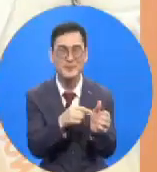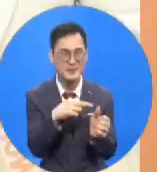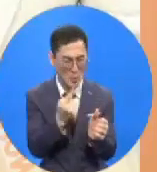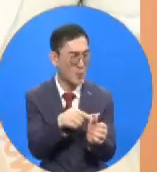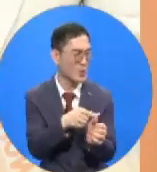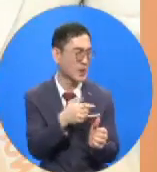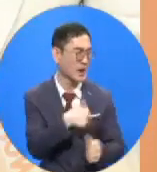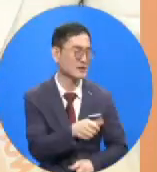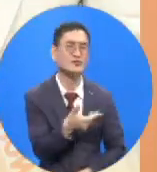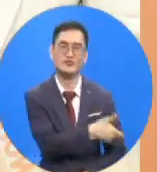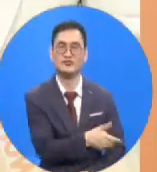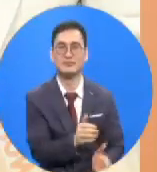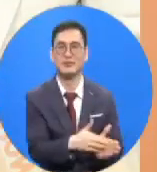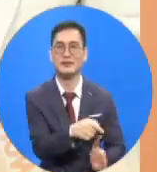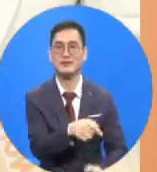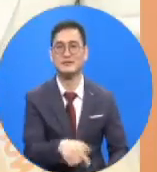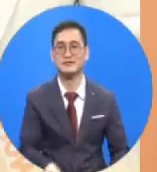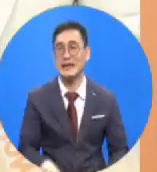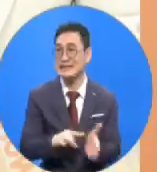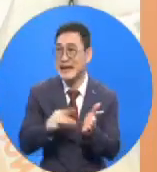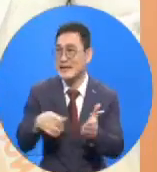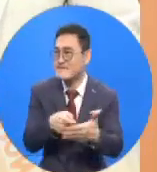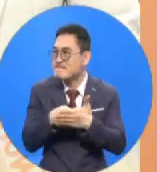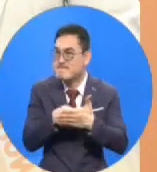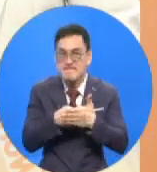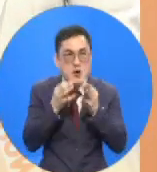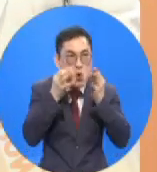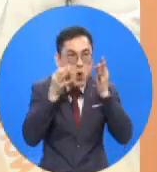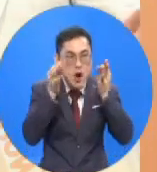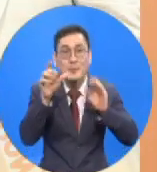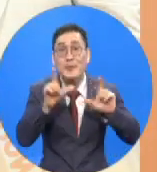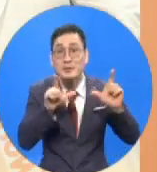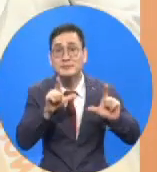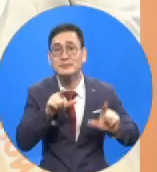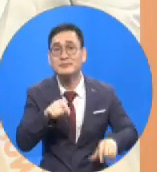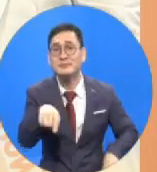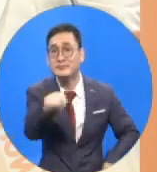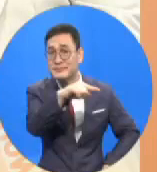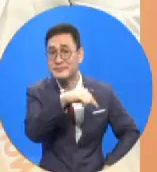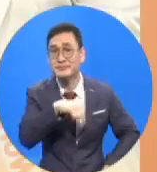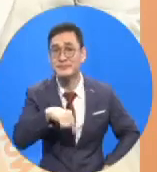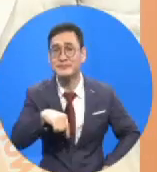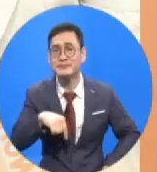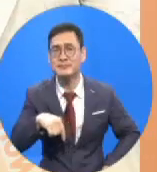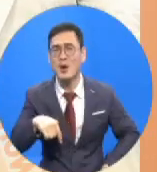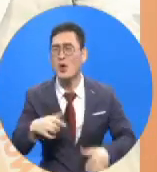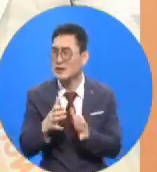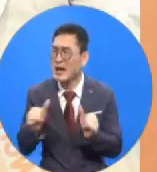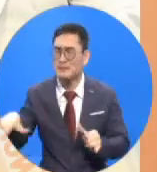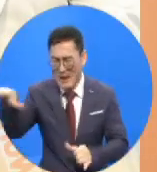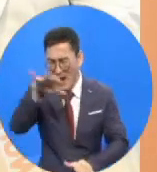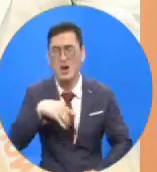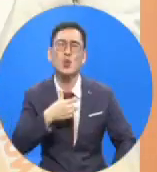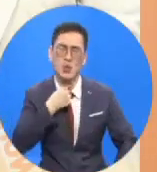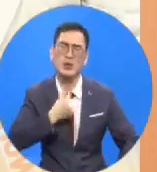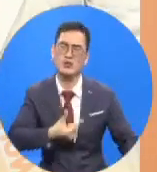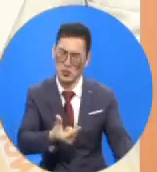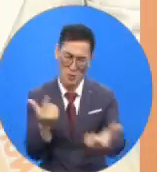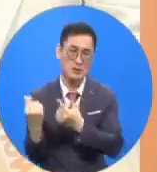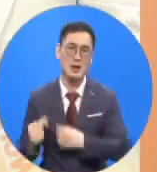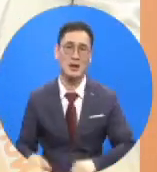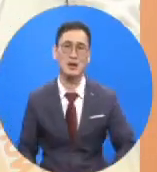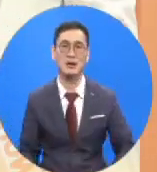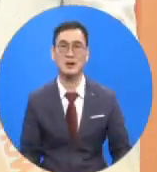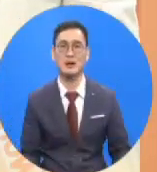그 색을 많이 내 자녀 려고 한 노력을 하는 것은 아까 그 장소에 있는 것으로 인간의 욕구 줘 그 선생을